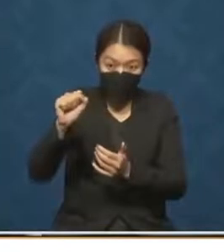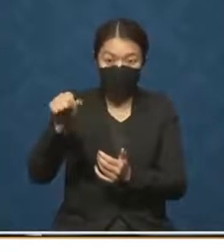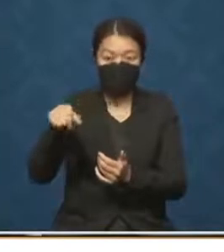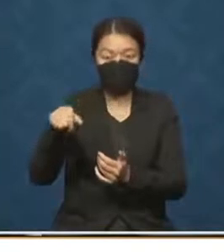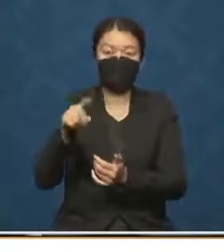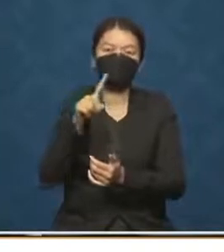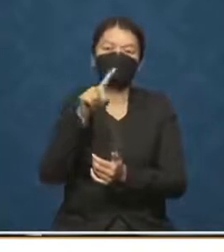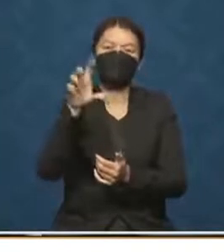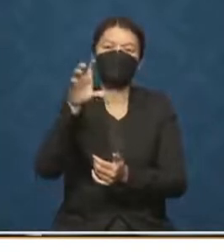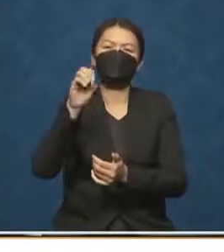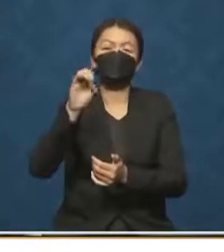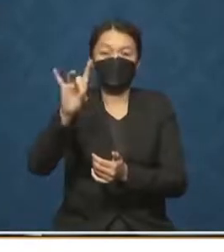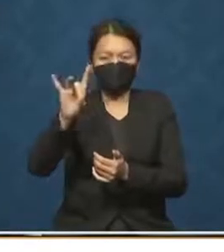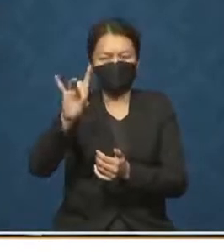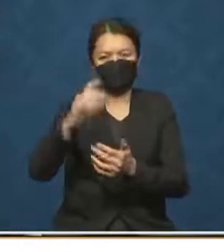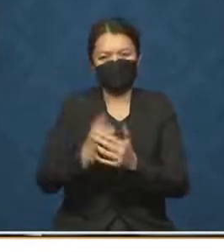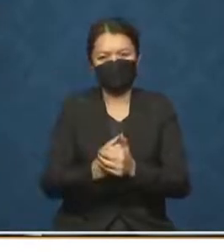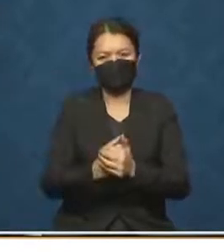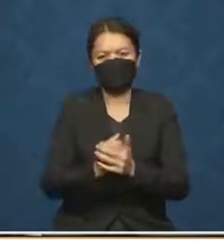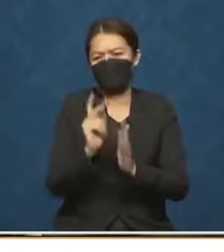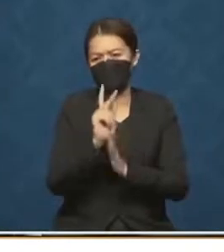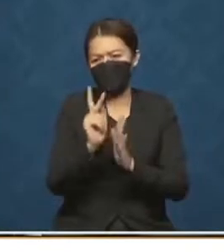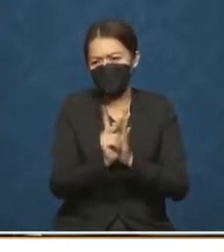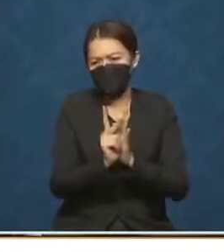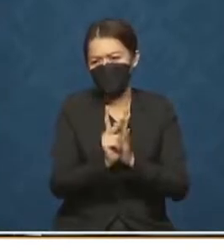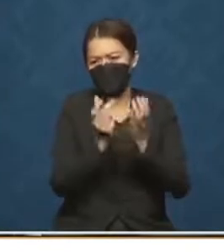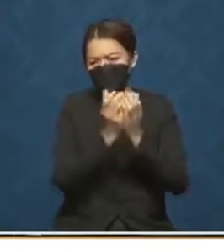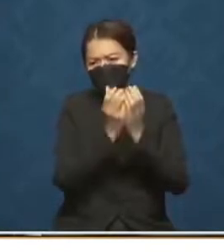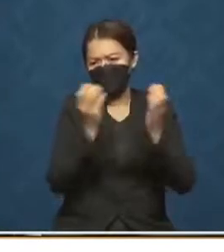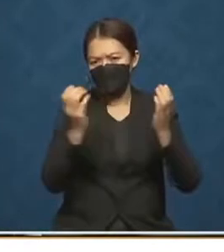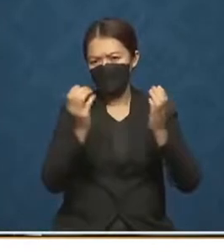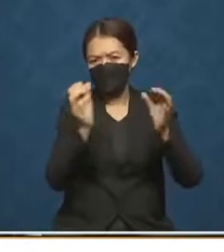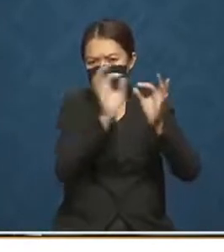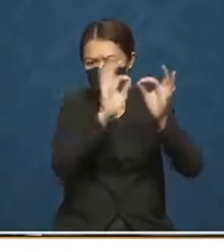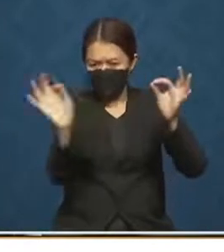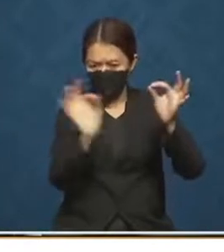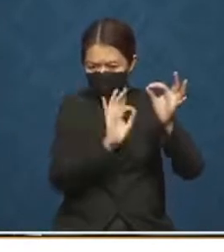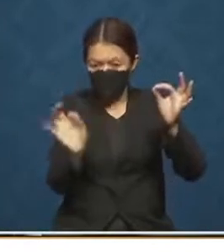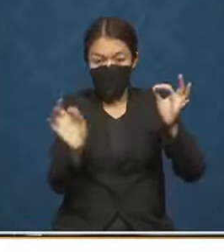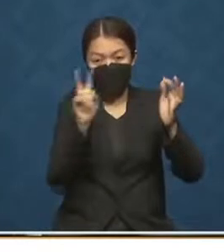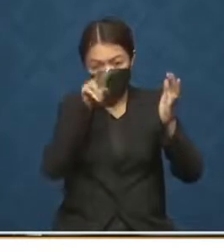ว่าไ้ 158 ในกฎมัยรรมนูนเขาเขียนไ้วางไ